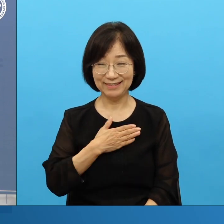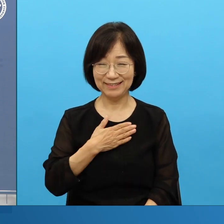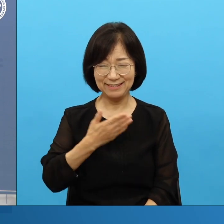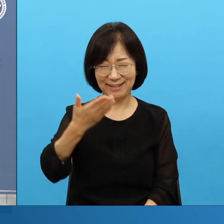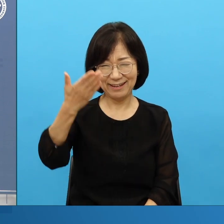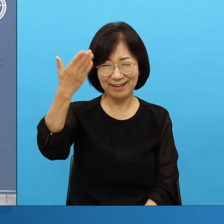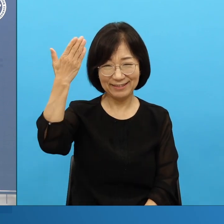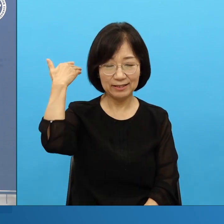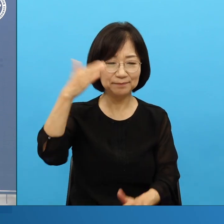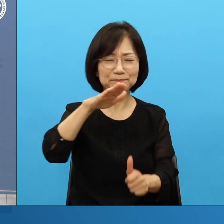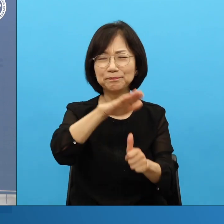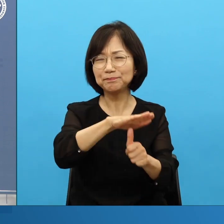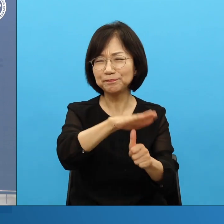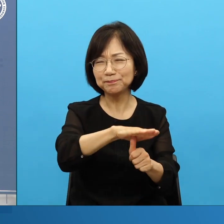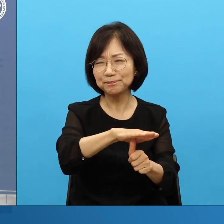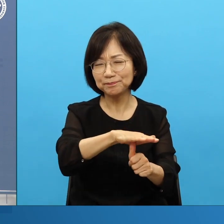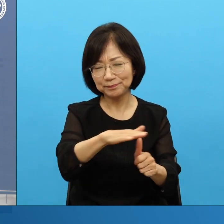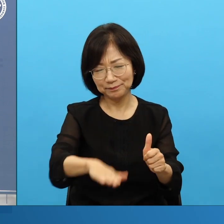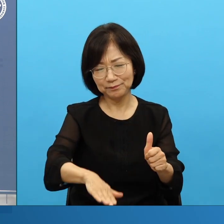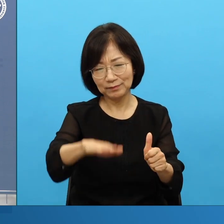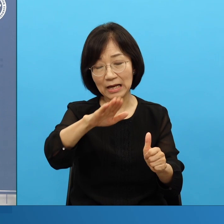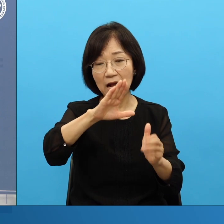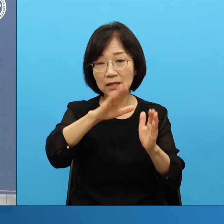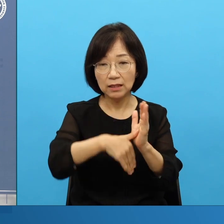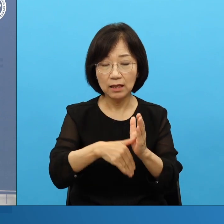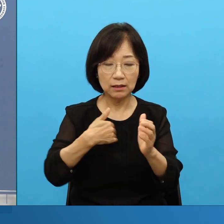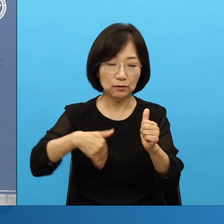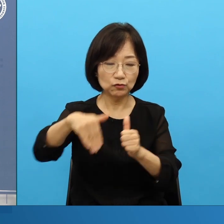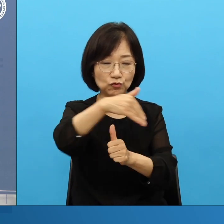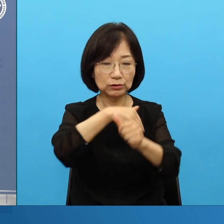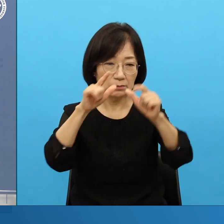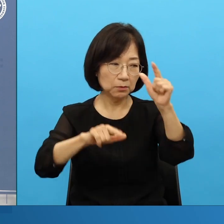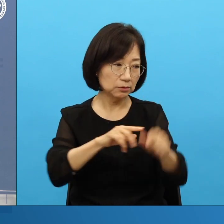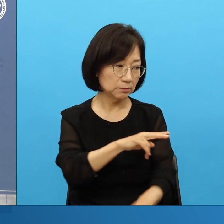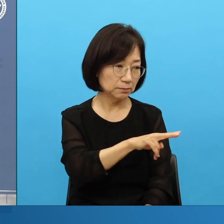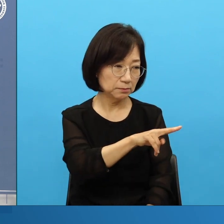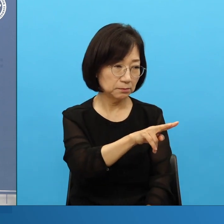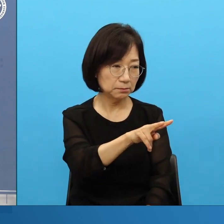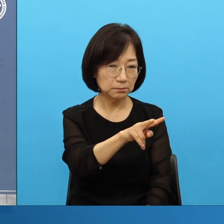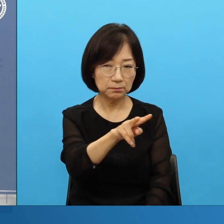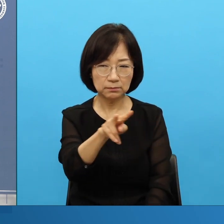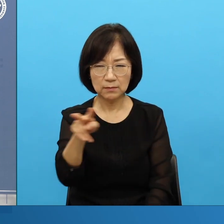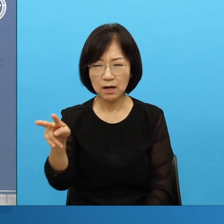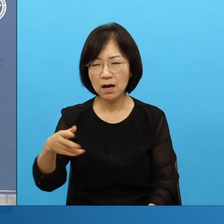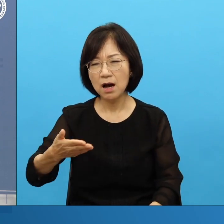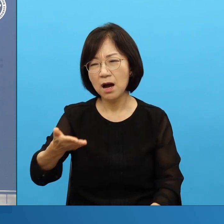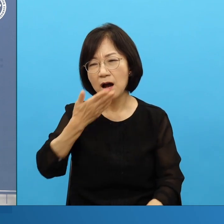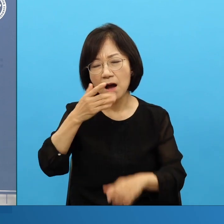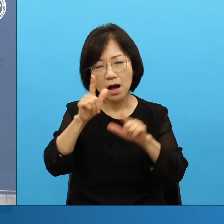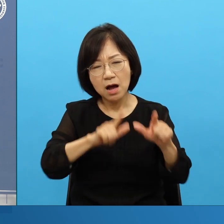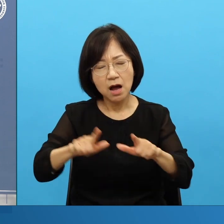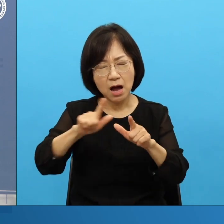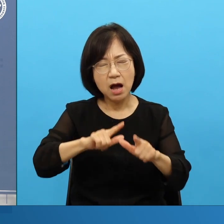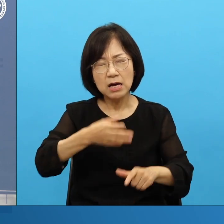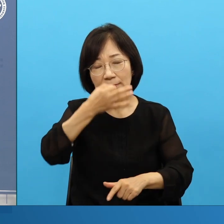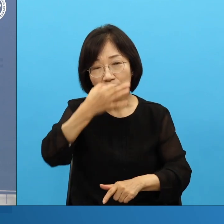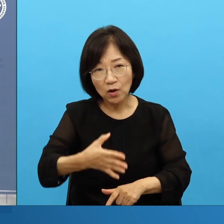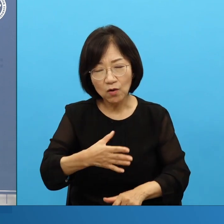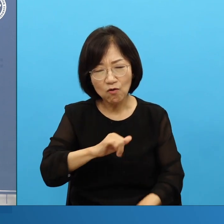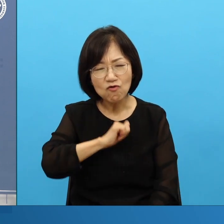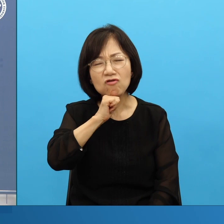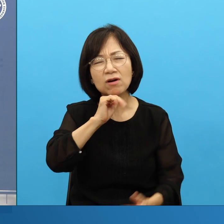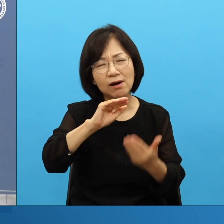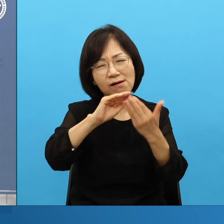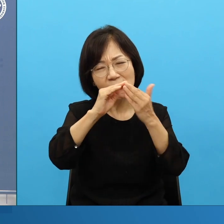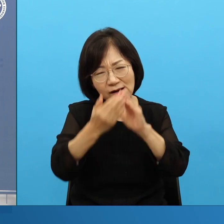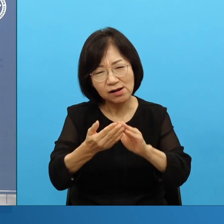막 먹고 사는 게 힘들어요. 뭐 Oh, 이렇게. you know, having a commission or mission, what's that? Because in my time, it was just hard for us to live or 그